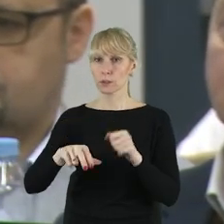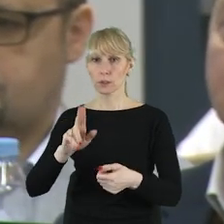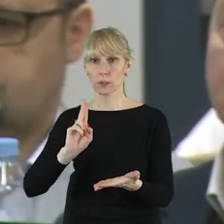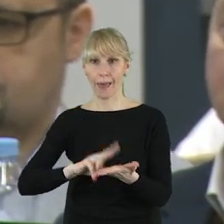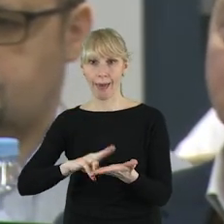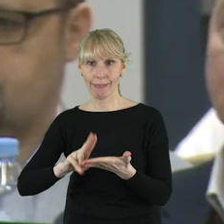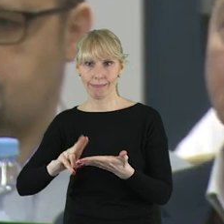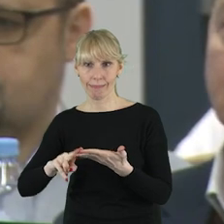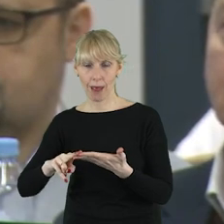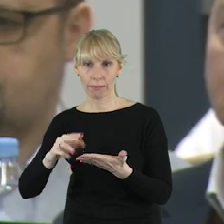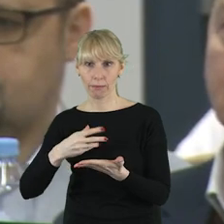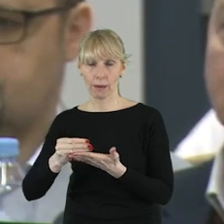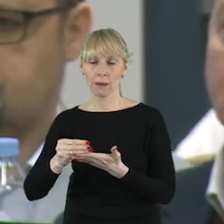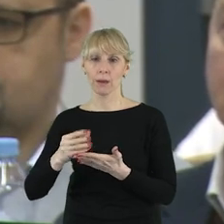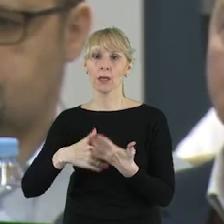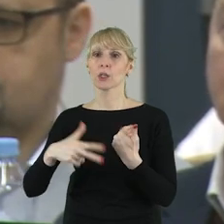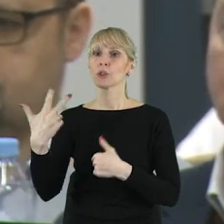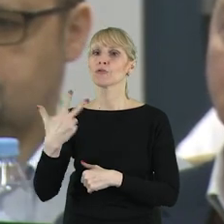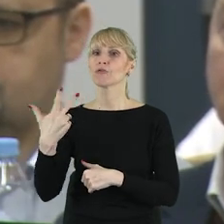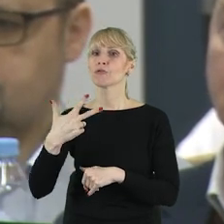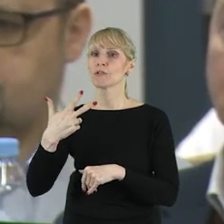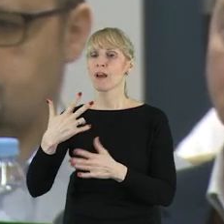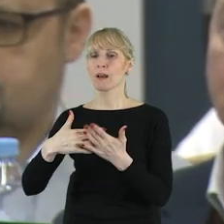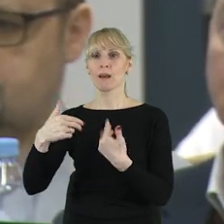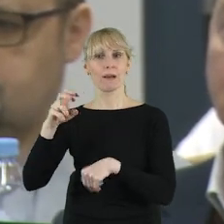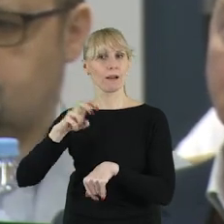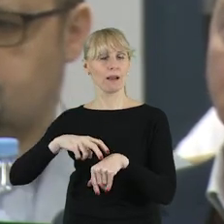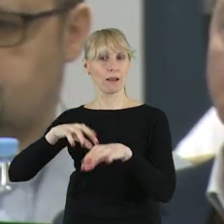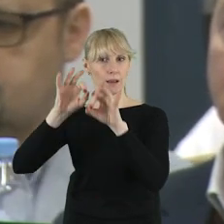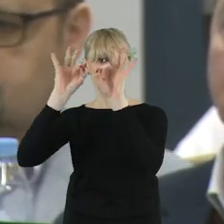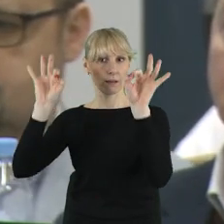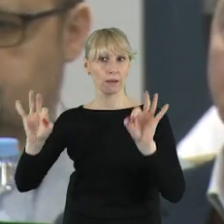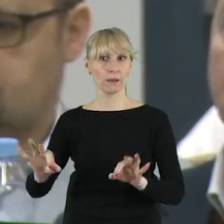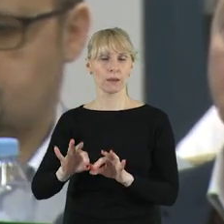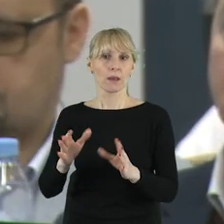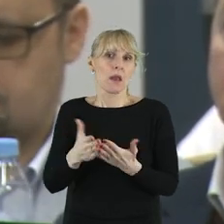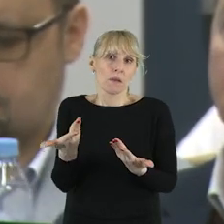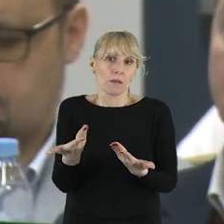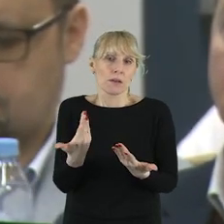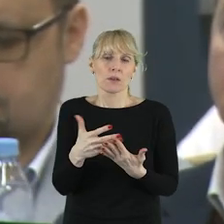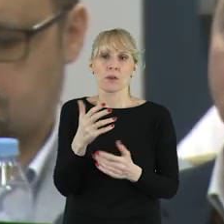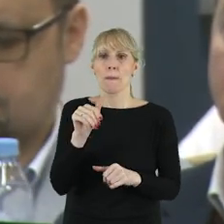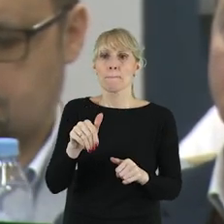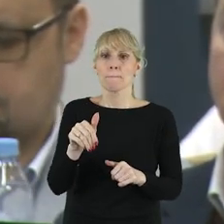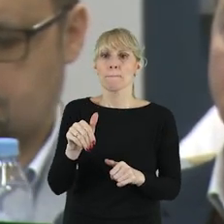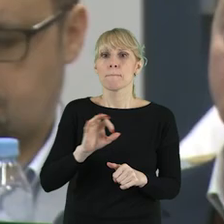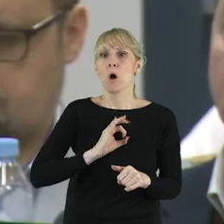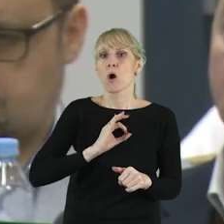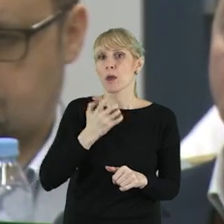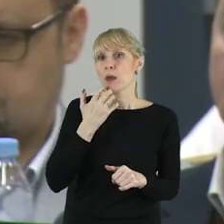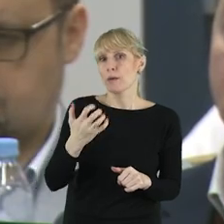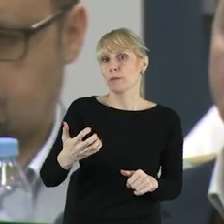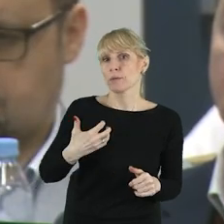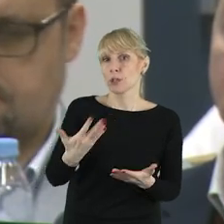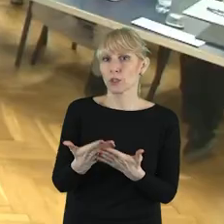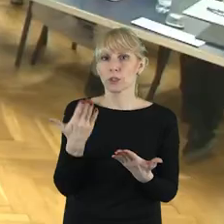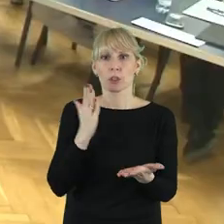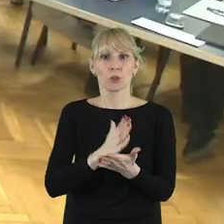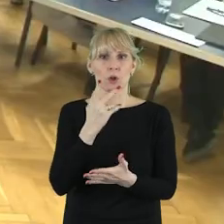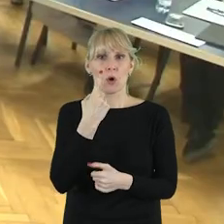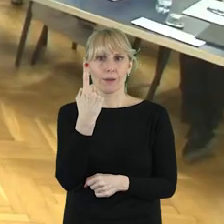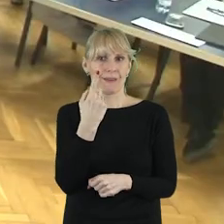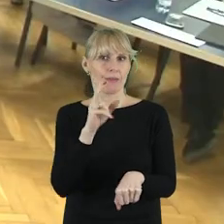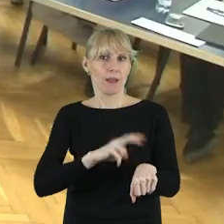wybaczyć niedopatrzenie i moje wcześniejsze słowa, że jest zatrudniony 1 lekarz hemodynamista. Dziękuję bardzo.